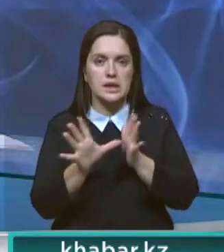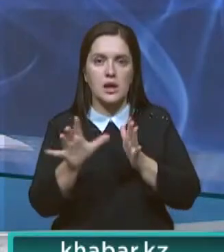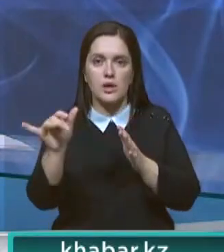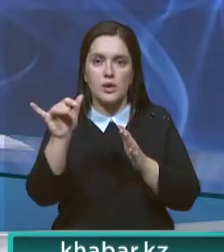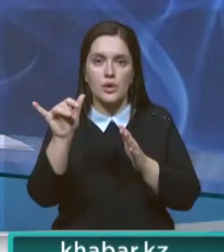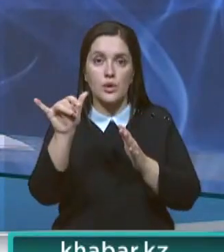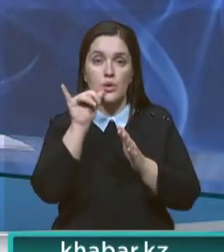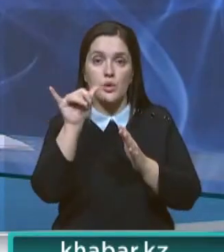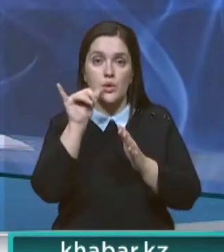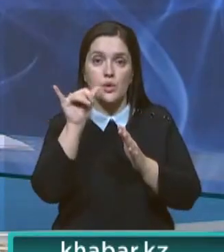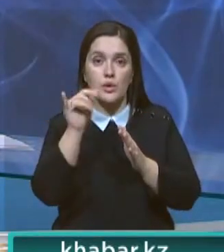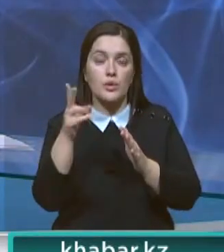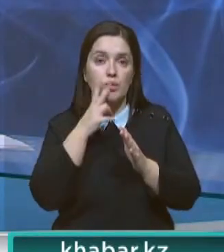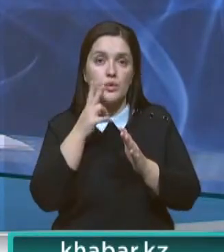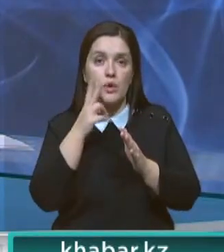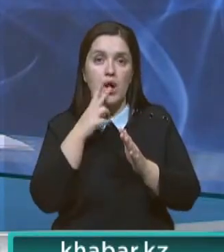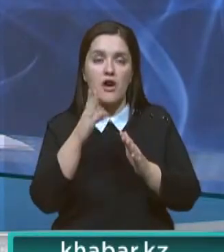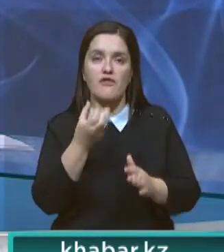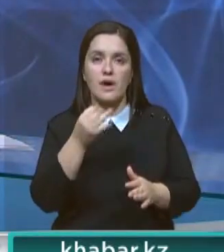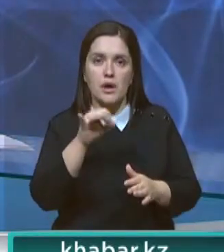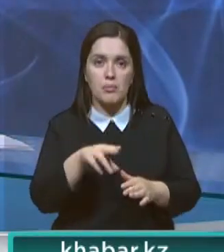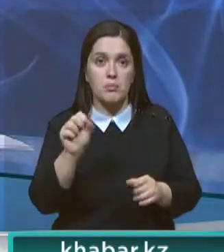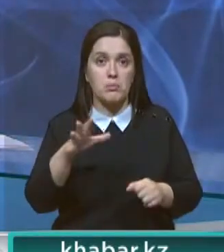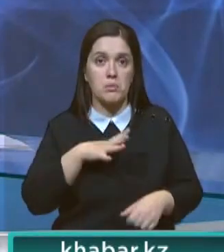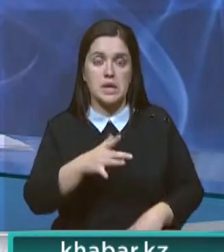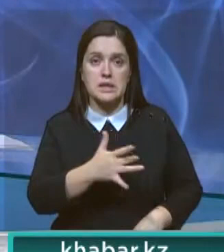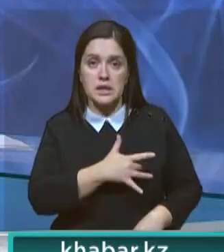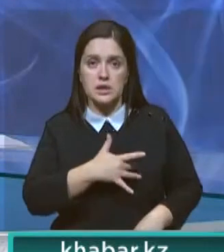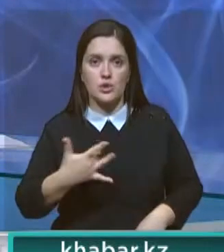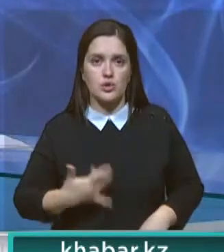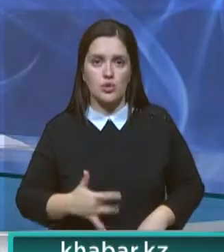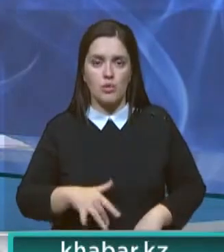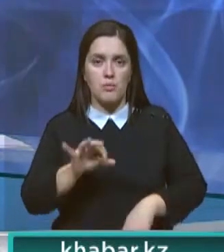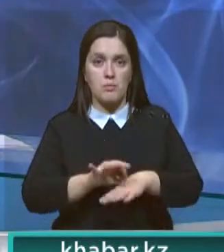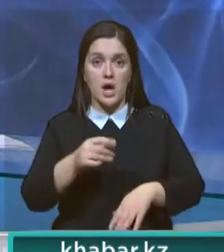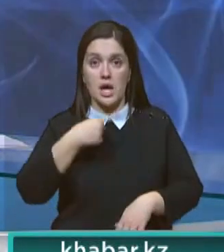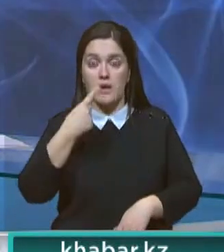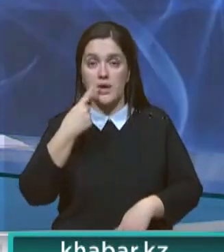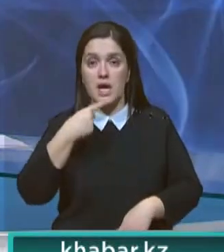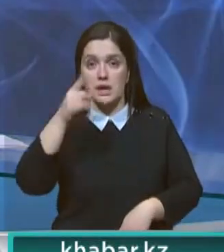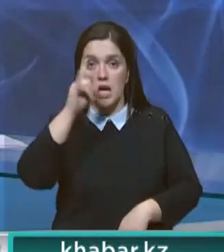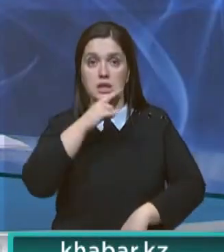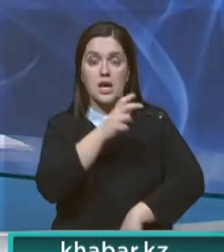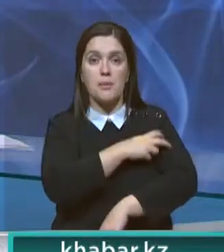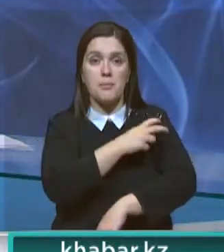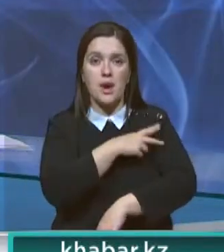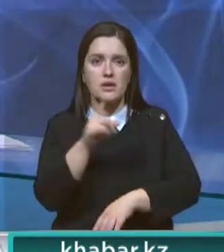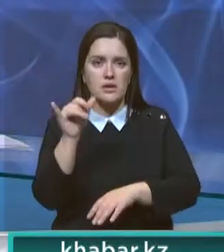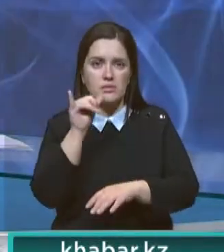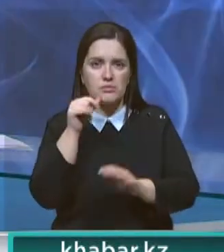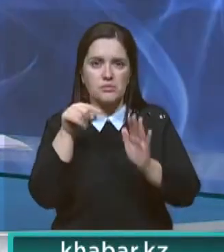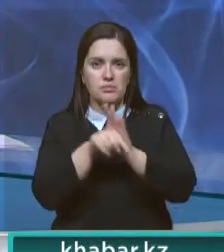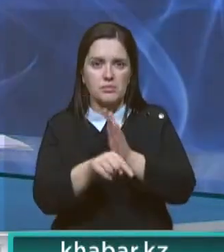Электронные сигареты или вейпы могут вызвать заболевания сердца и желудка. Об этом говорят казахстанские медики. А между тем,